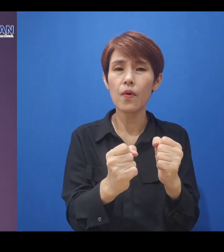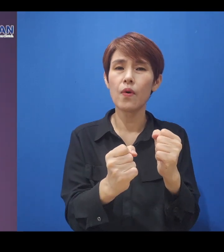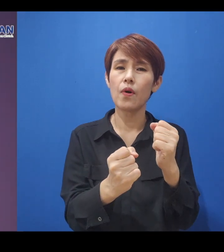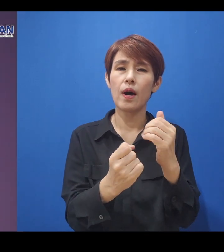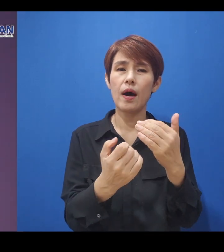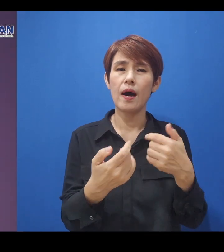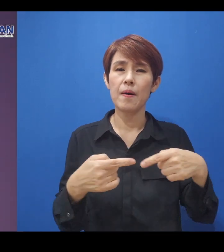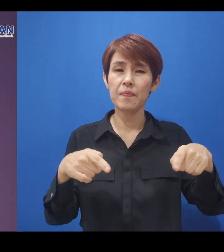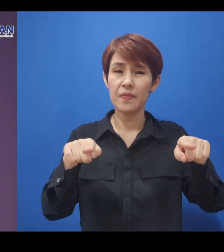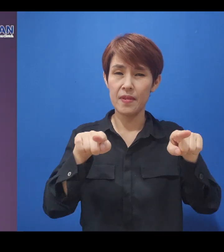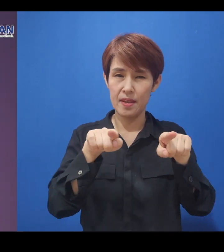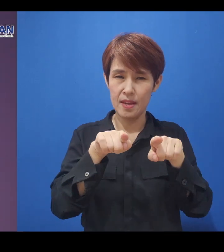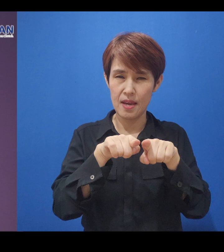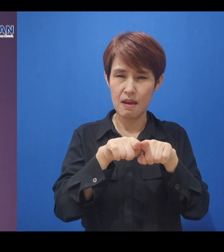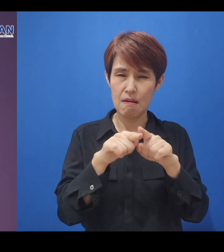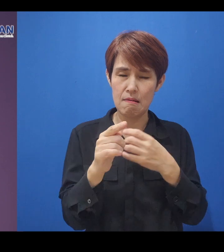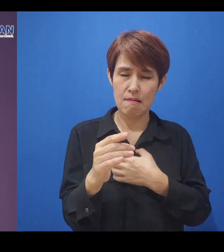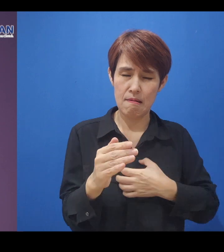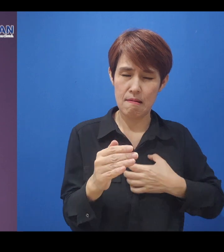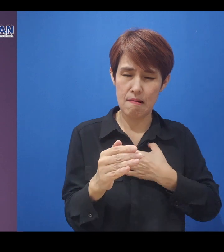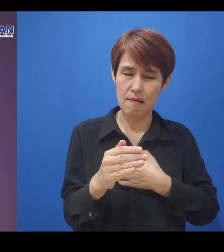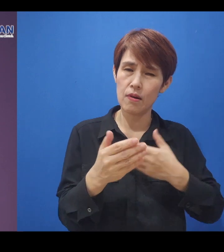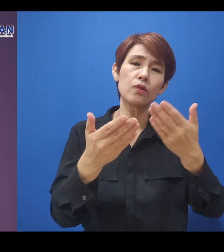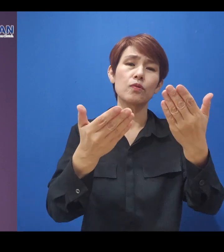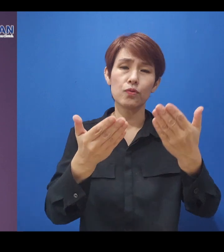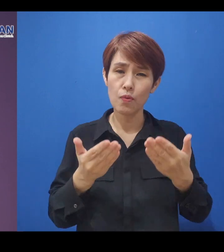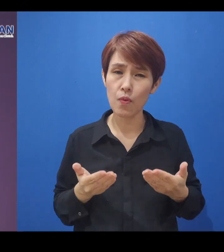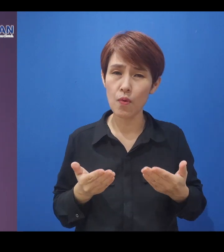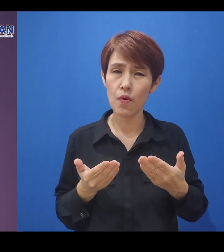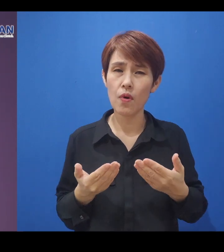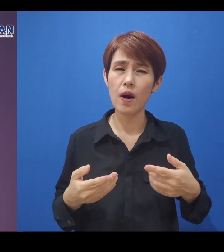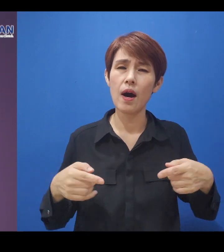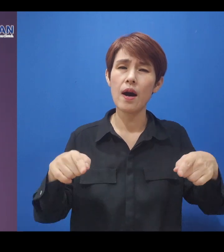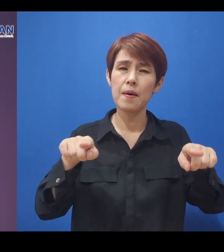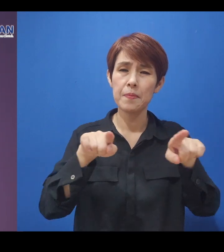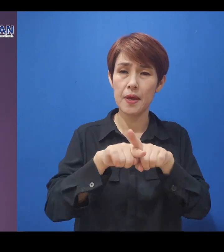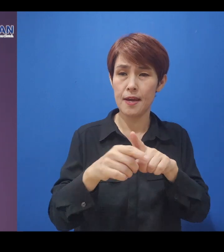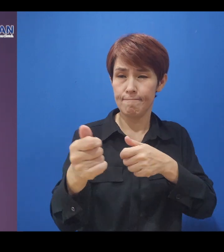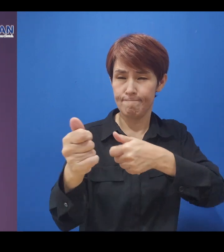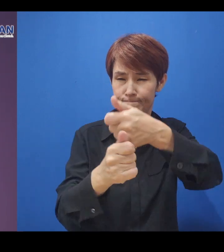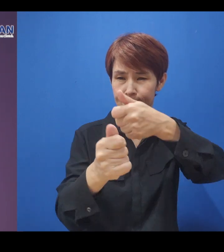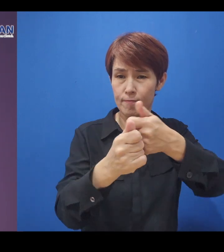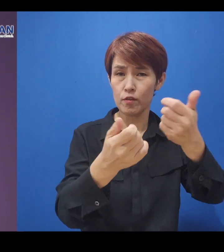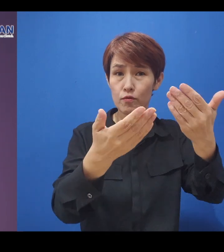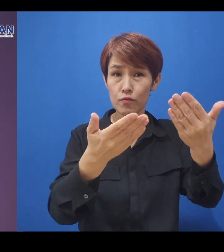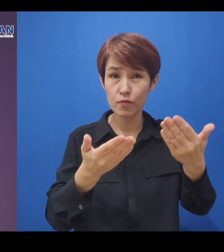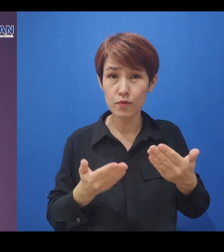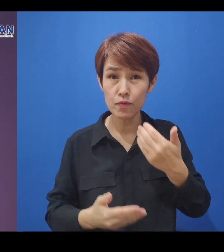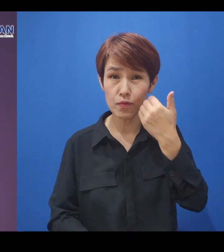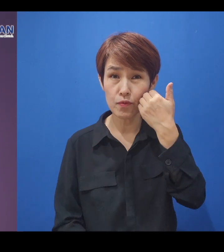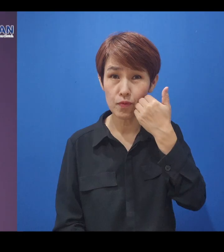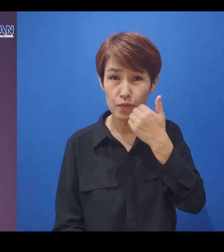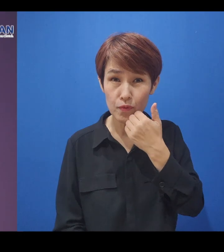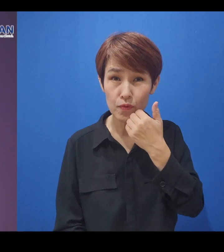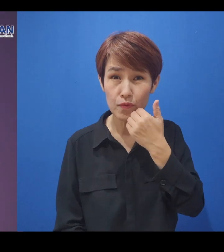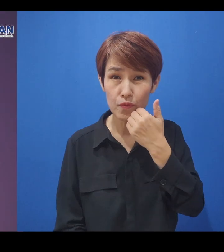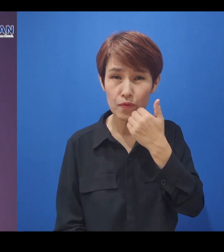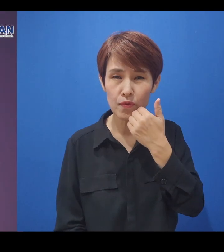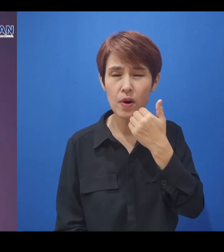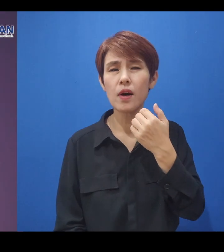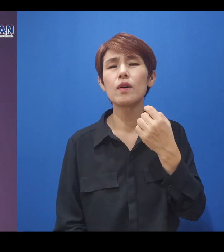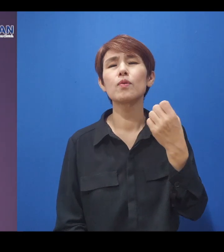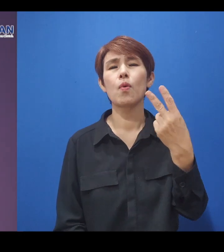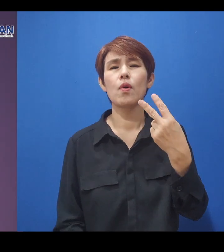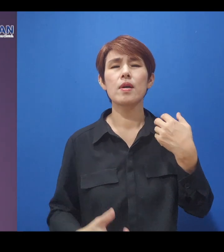흩어지시고 함께 가슴 아리 해주시고 함께 이겨주신 그들 속에서 기쁨을